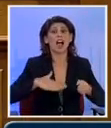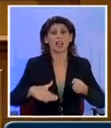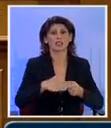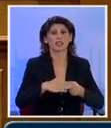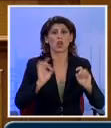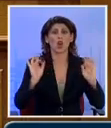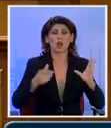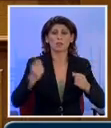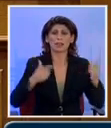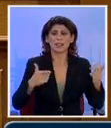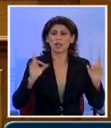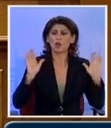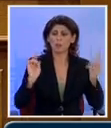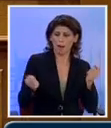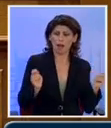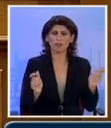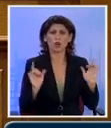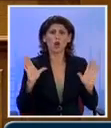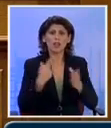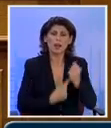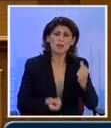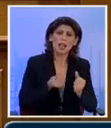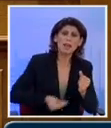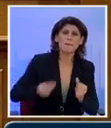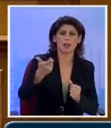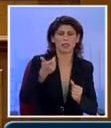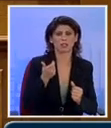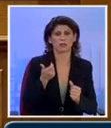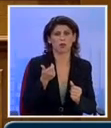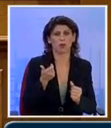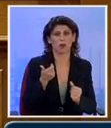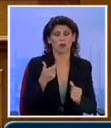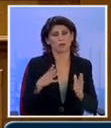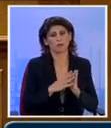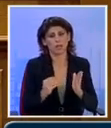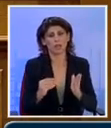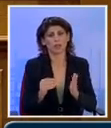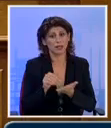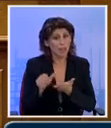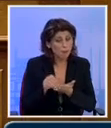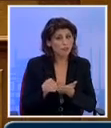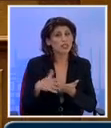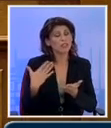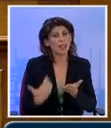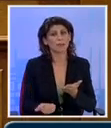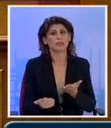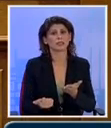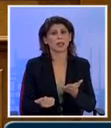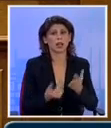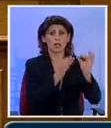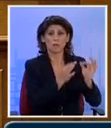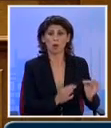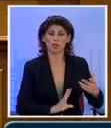Χωρίς πατάλες, χωρίς πάρτι, χωρίς ελλείμματα, χωρίς υπερδανισμό. Από παράδειγμα προς αποφυγή θα είμαστε